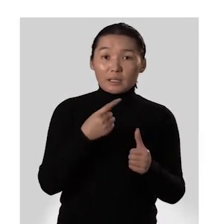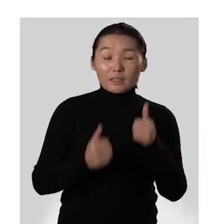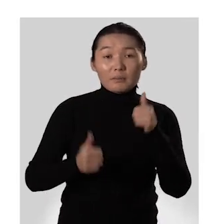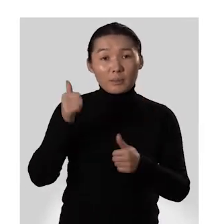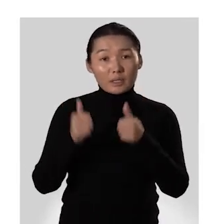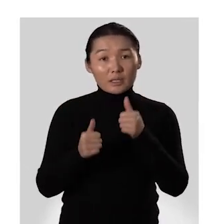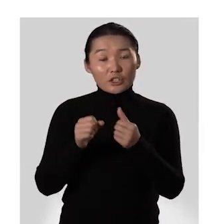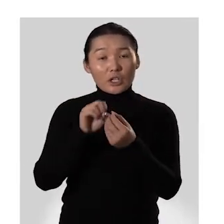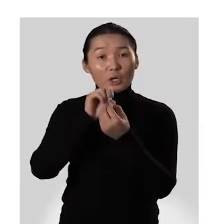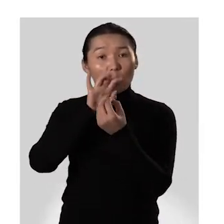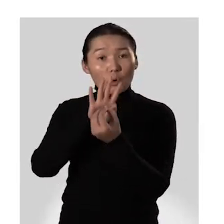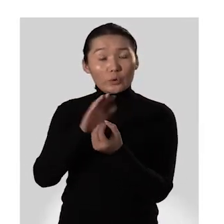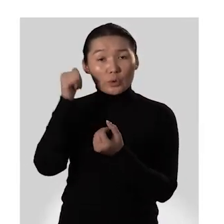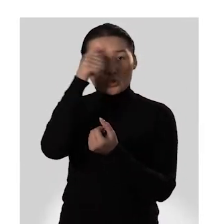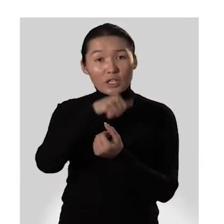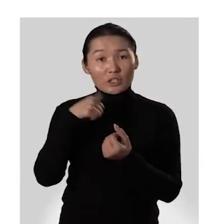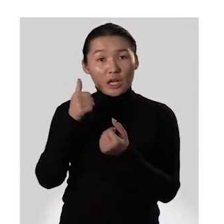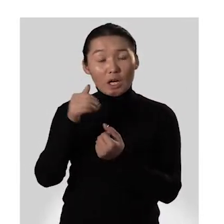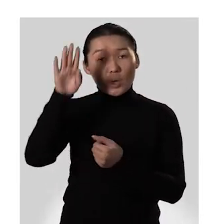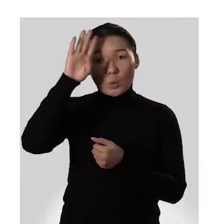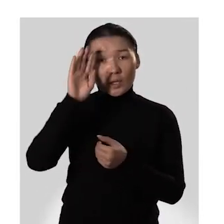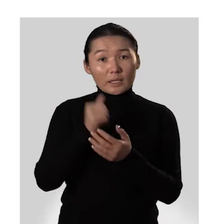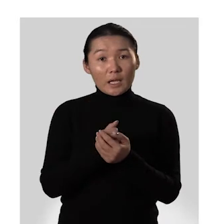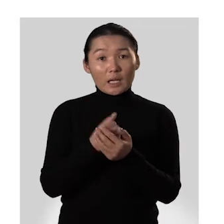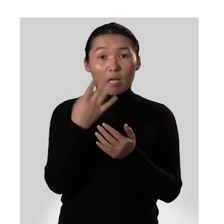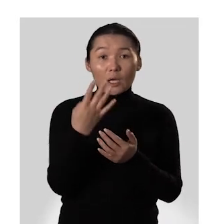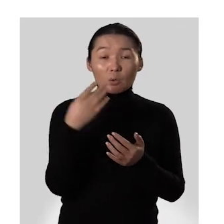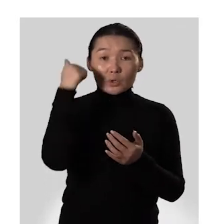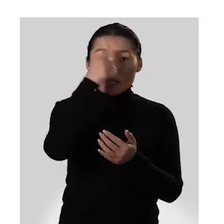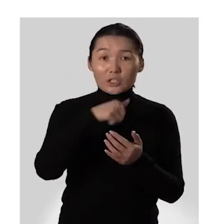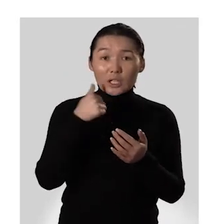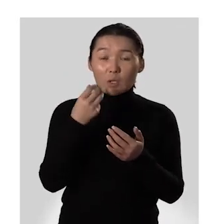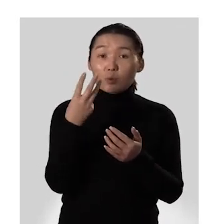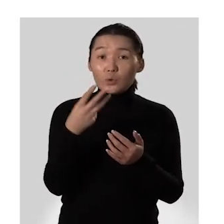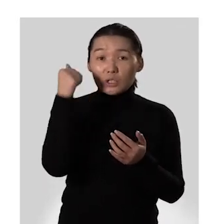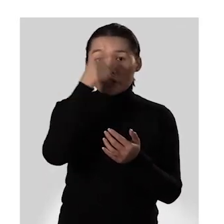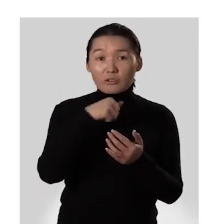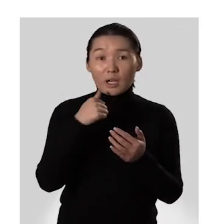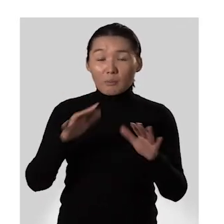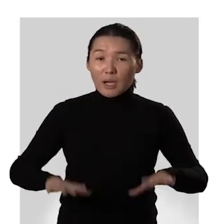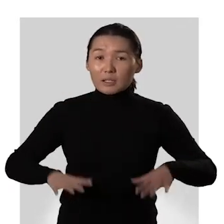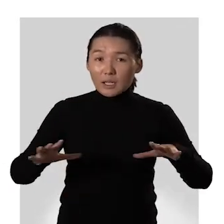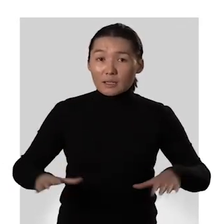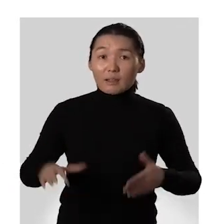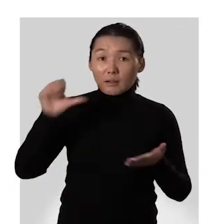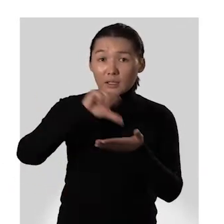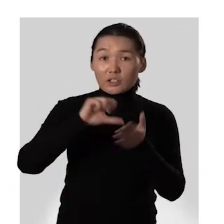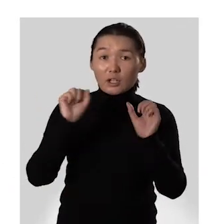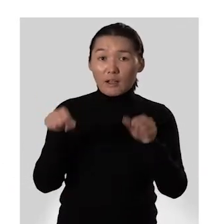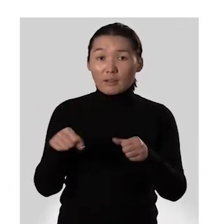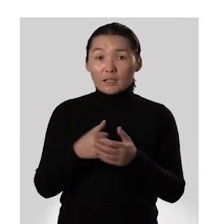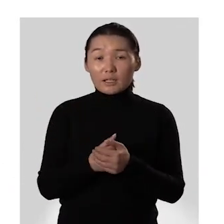уландар, 3 жаштан жогорку баардык аттар катыша алат. Ат 1200 метрден